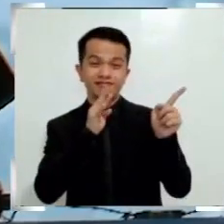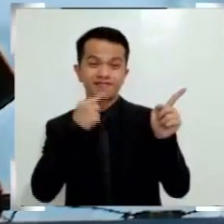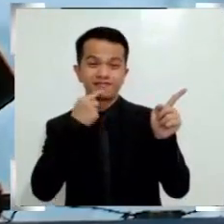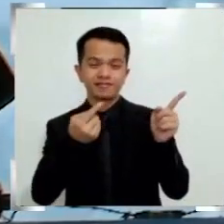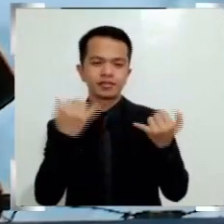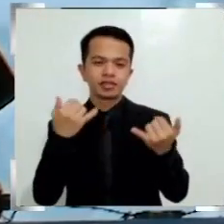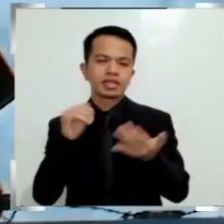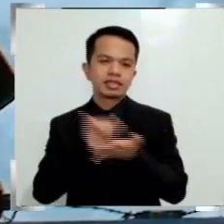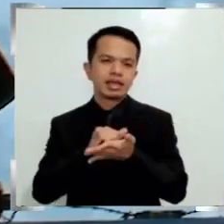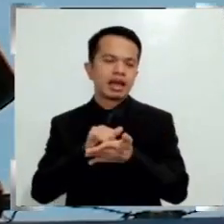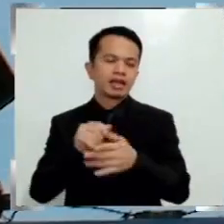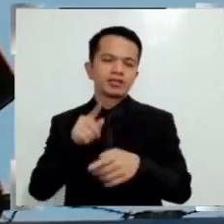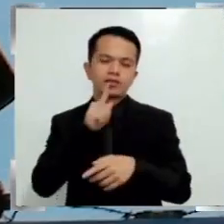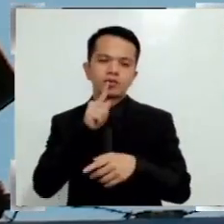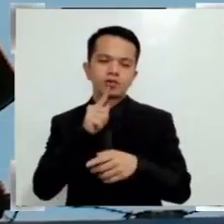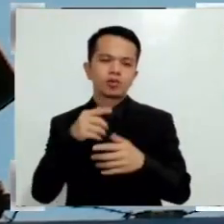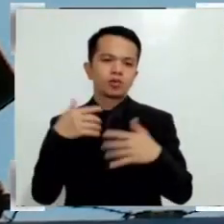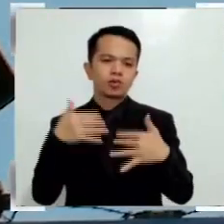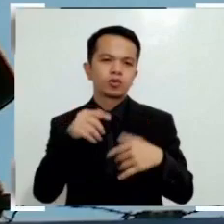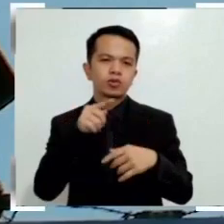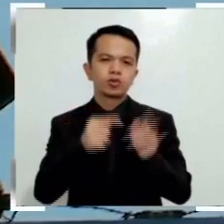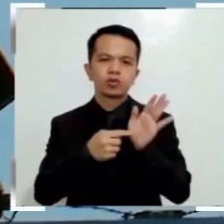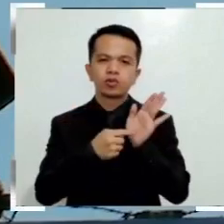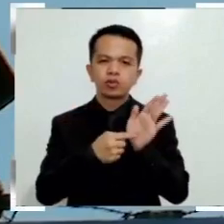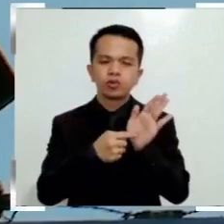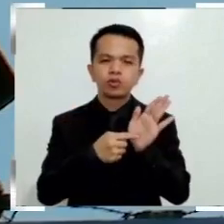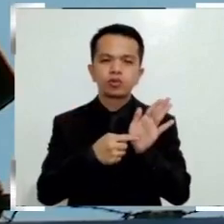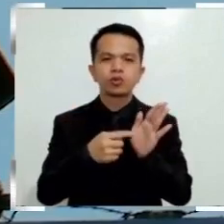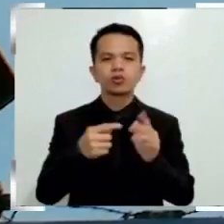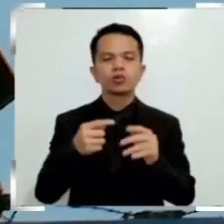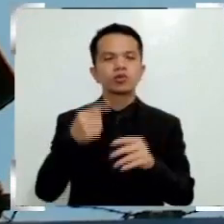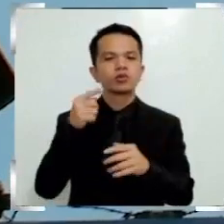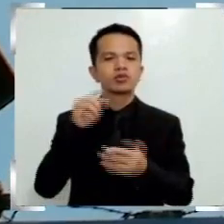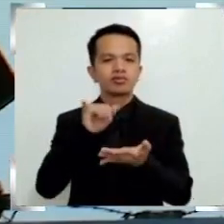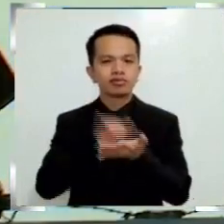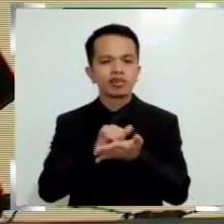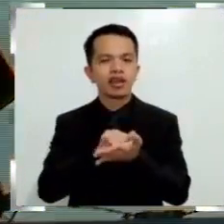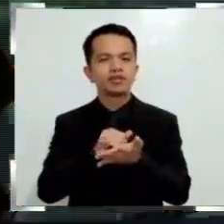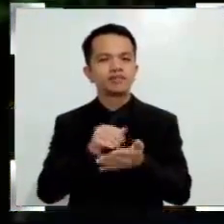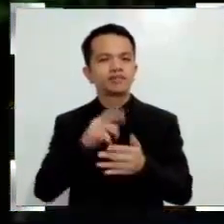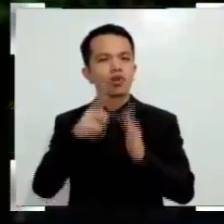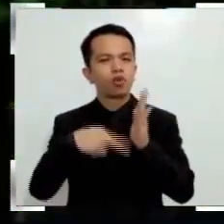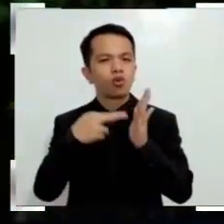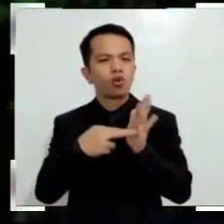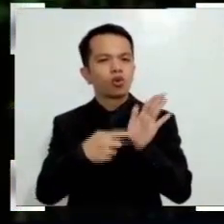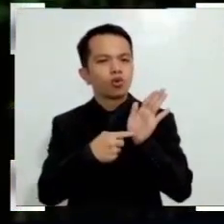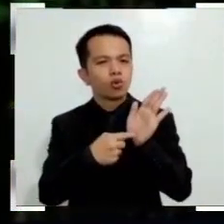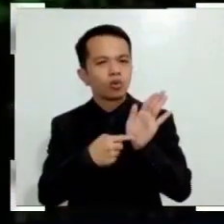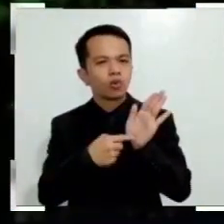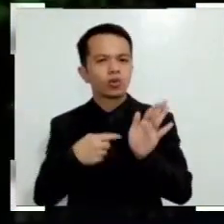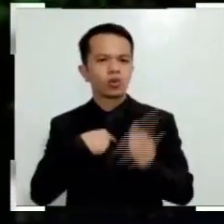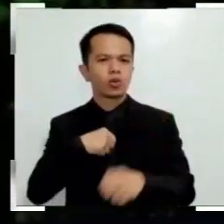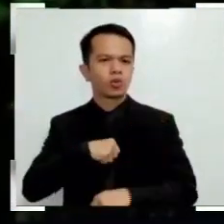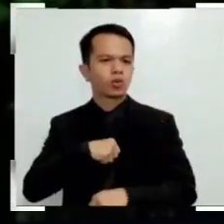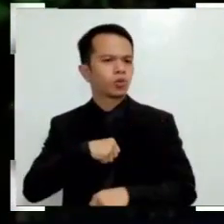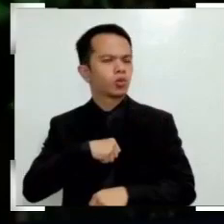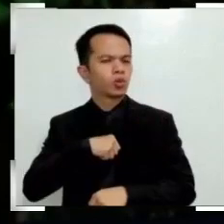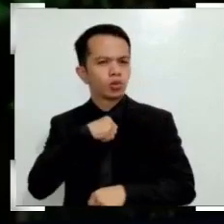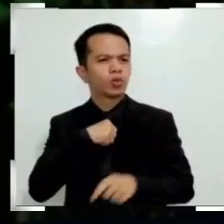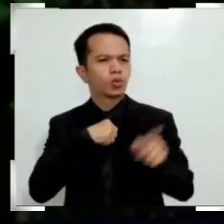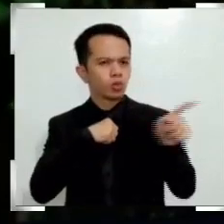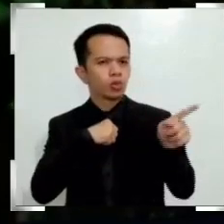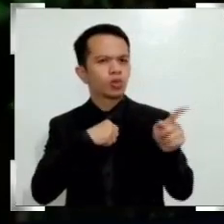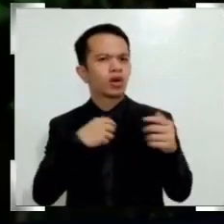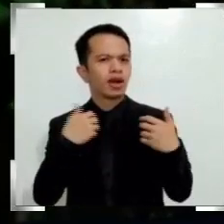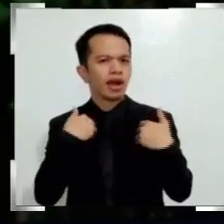them, who do you think deserve to be your role model? At very proud siya na meron siyang Anak TV